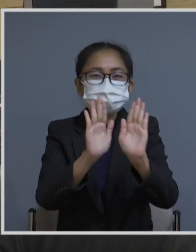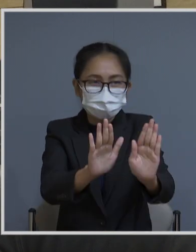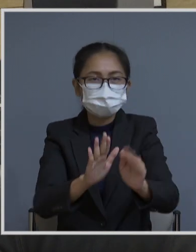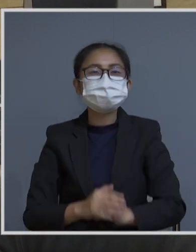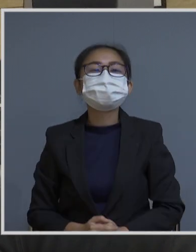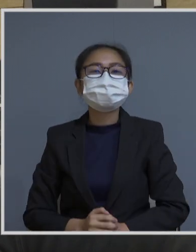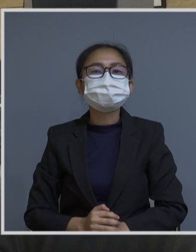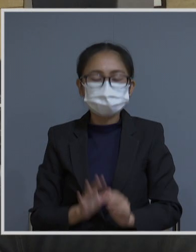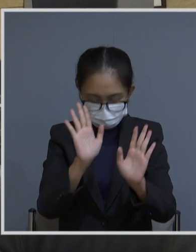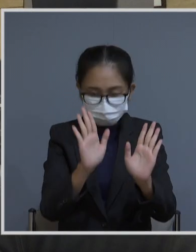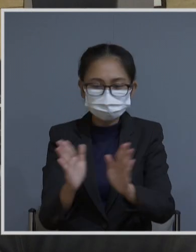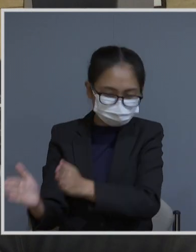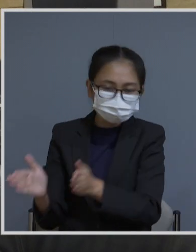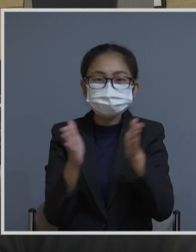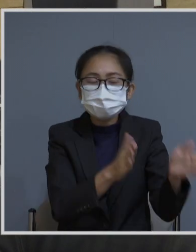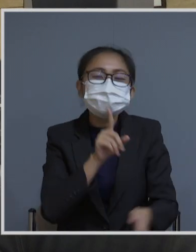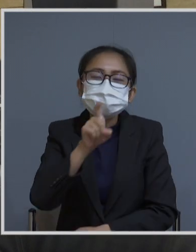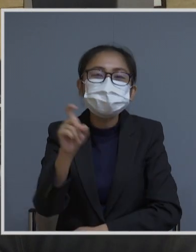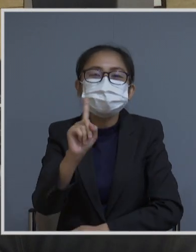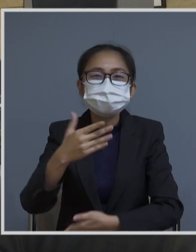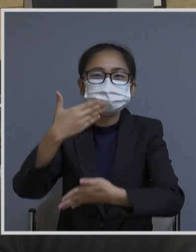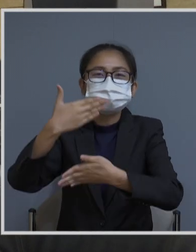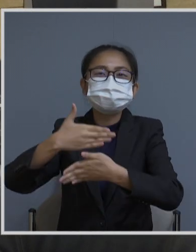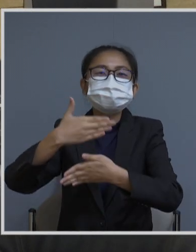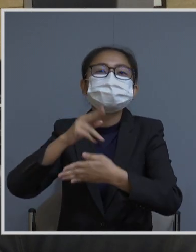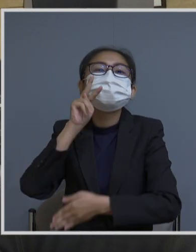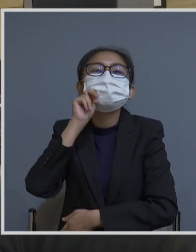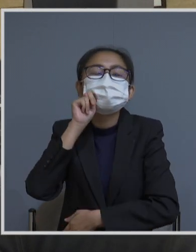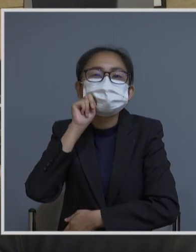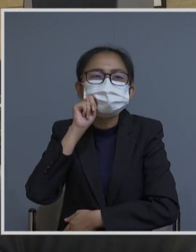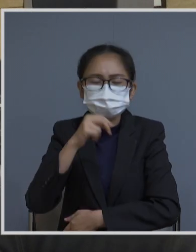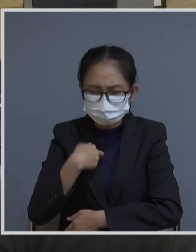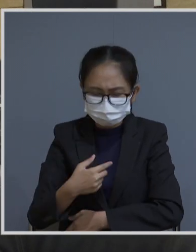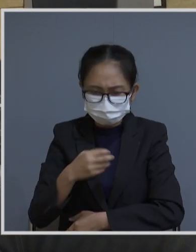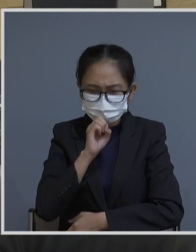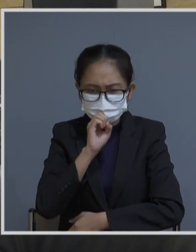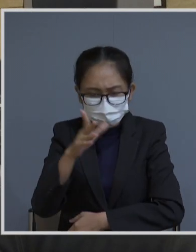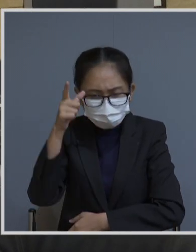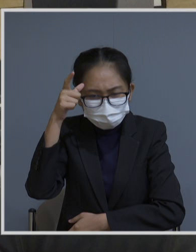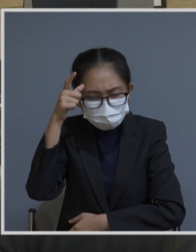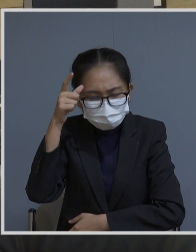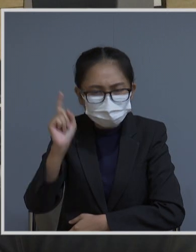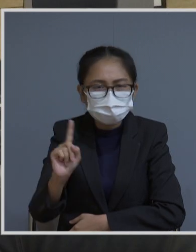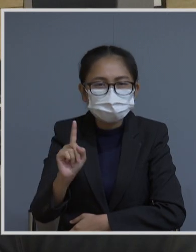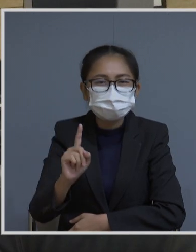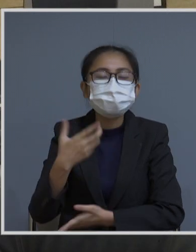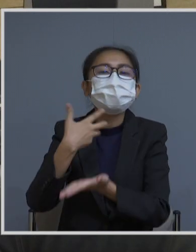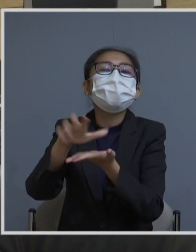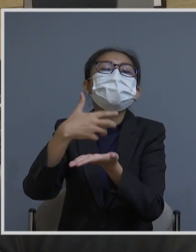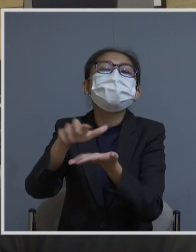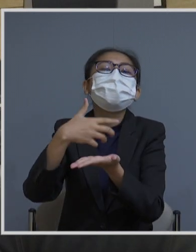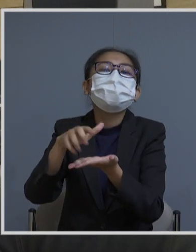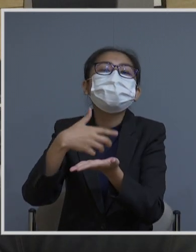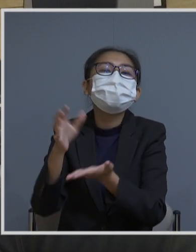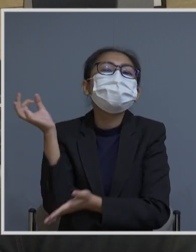อะไรกระถางโดนอะไรของข้าจะถามเรื่องอะไรกันเนี่ยฝายชะลอน้ำข่าวครับเปลี่ยนไปลำภี Skinค่ะเพราะว่าว่าเล่าให้